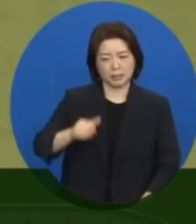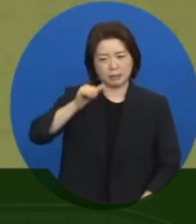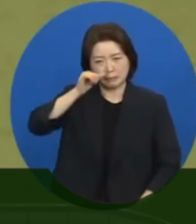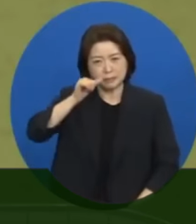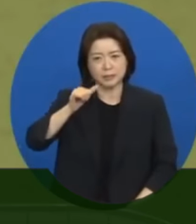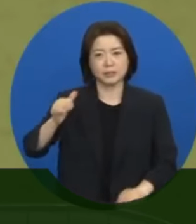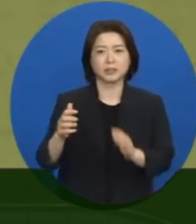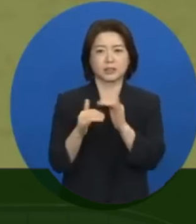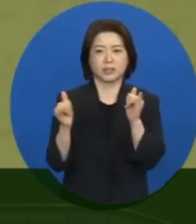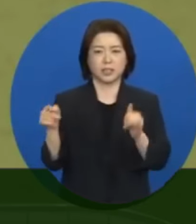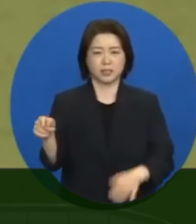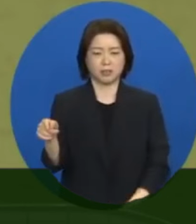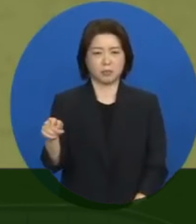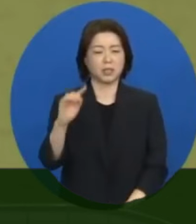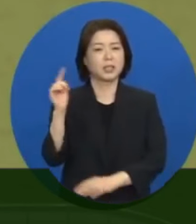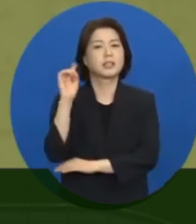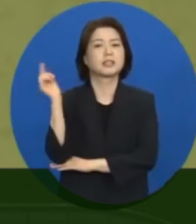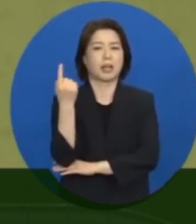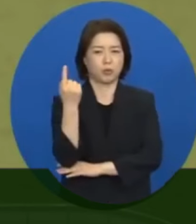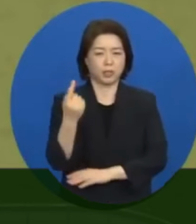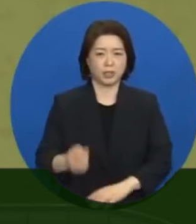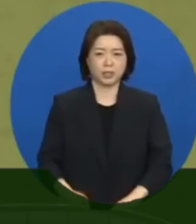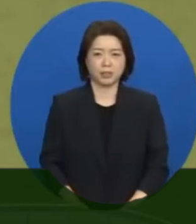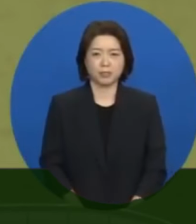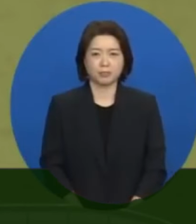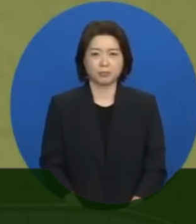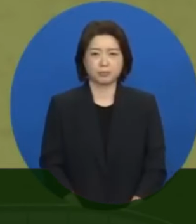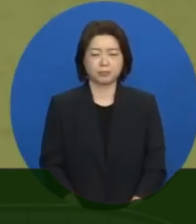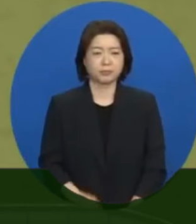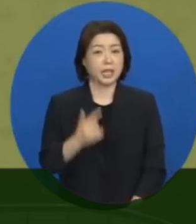사람이 다윗입니다죠